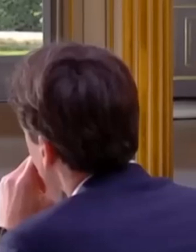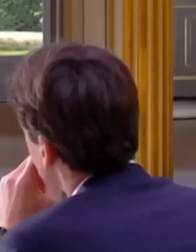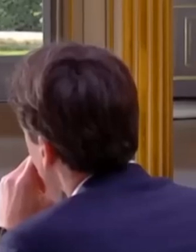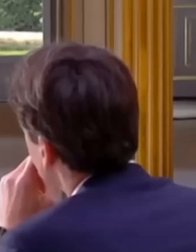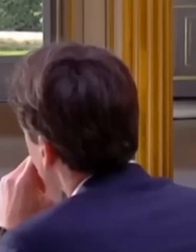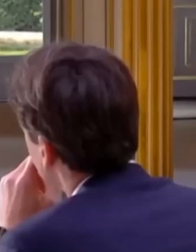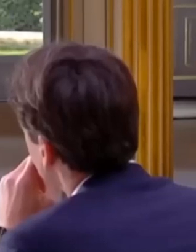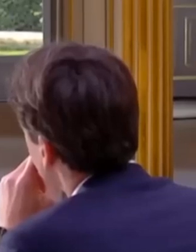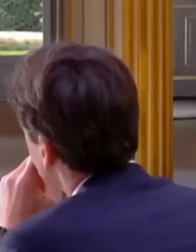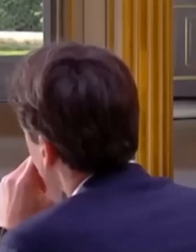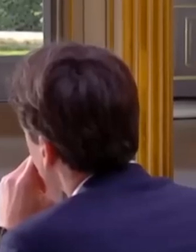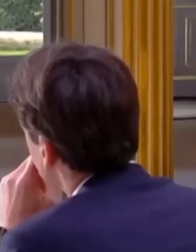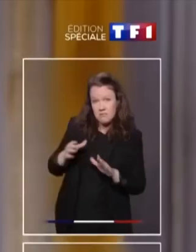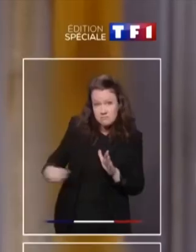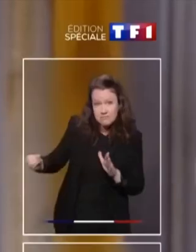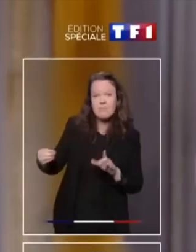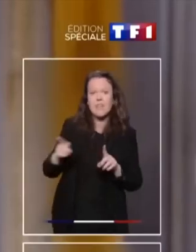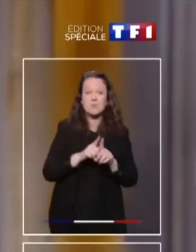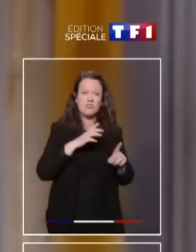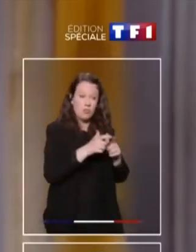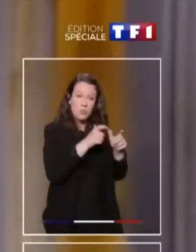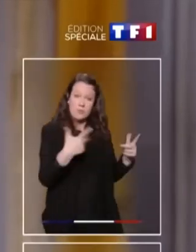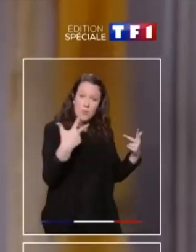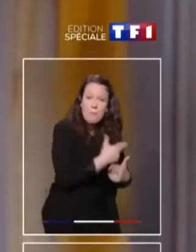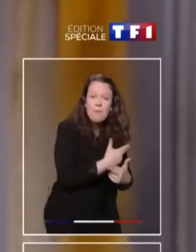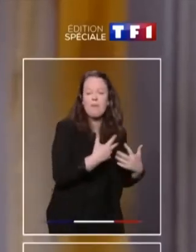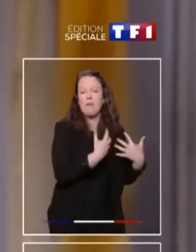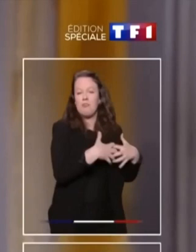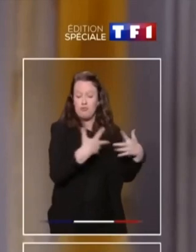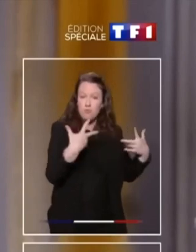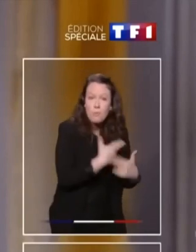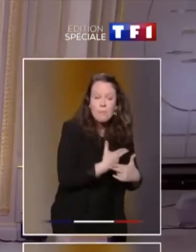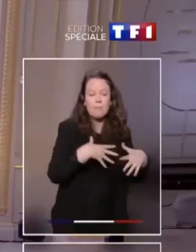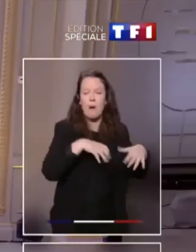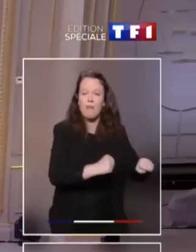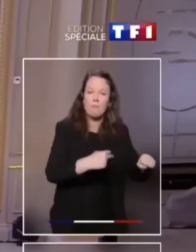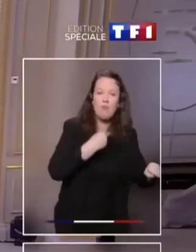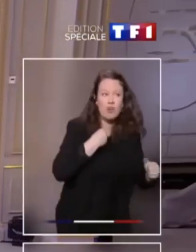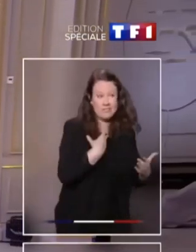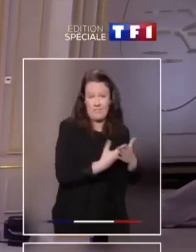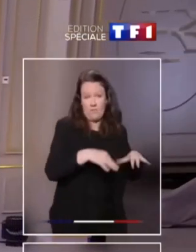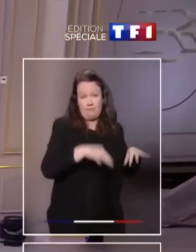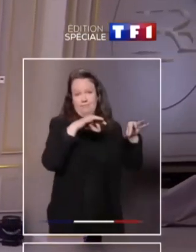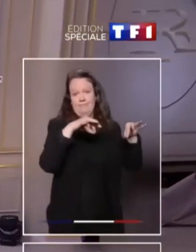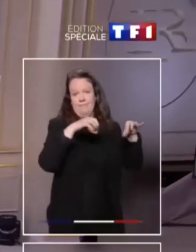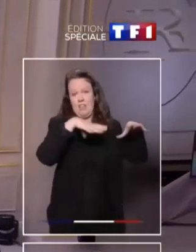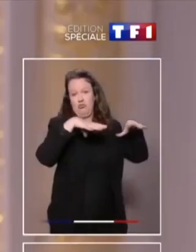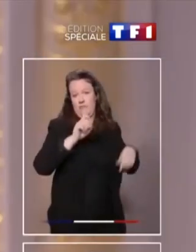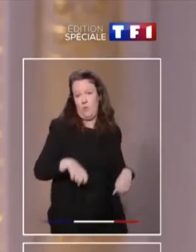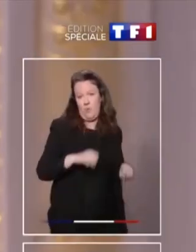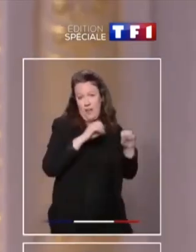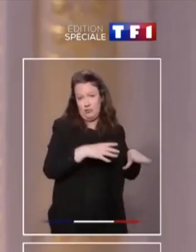решил всех обмануть. Причем это решение было таким спонтанным и естественным, что мы смело